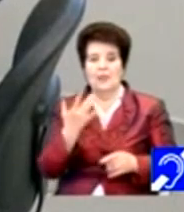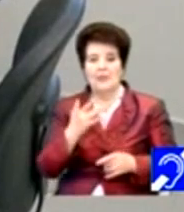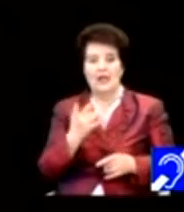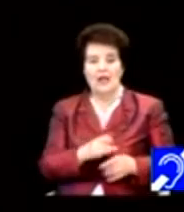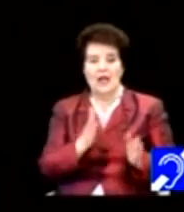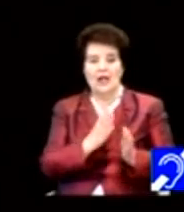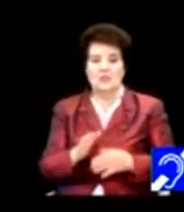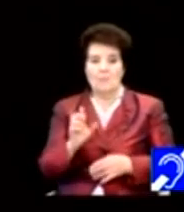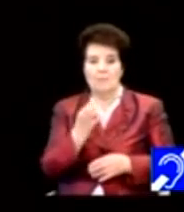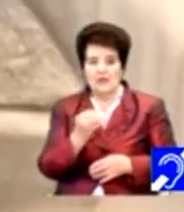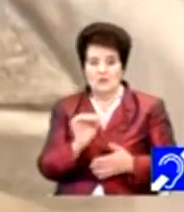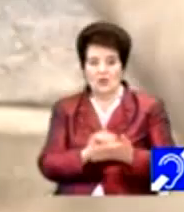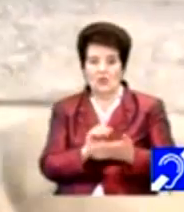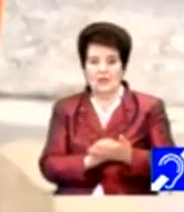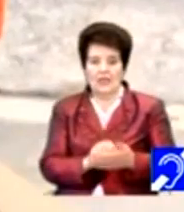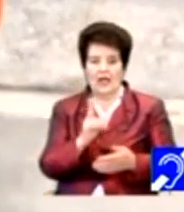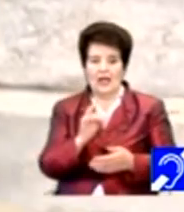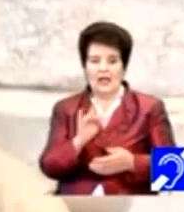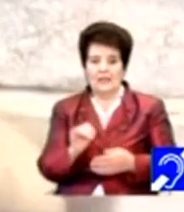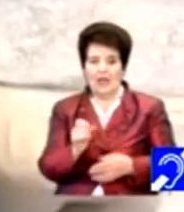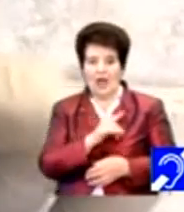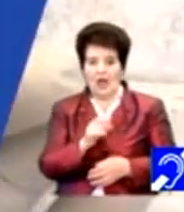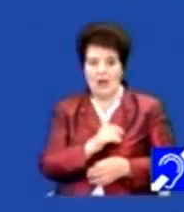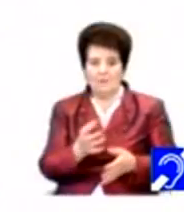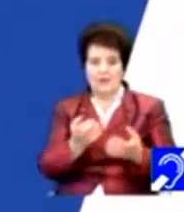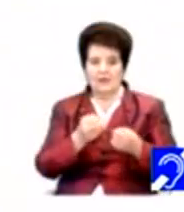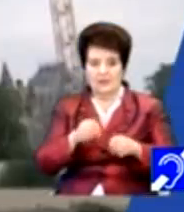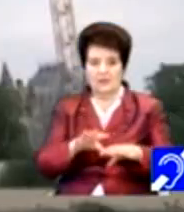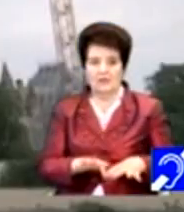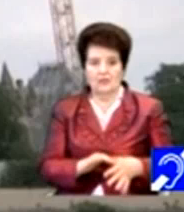Regimul comunist de la Beijing a publicat Carta Albă privind măsurile luate.